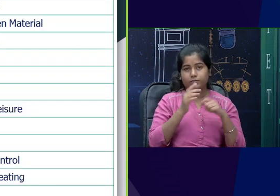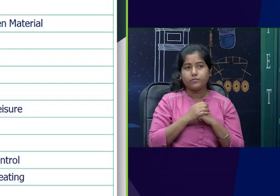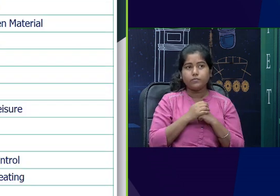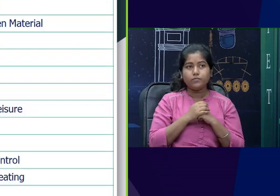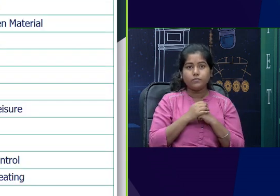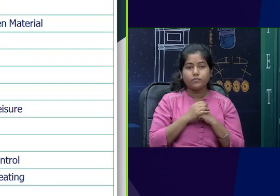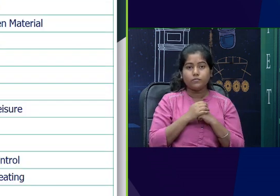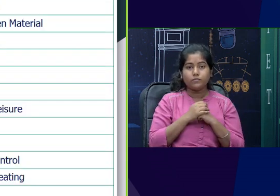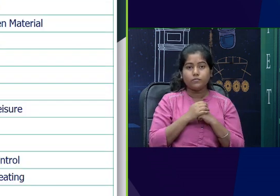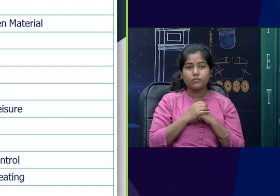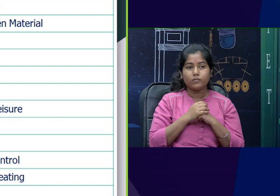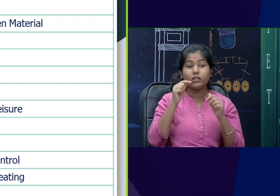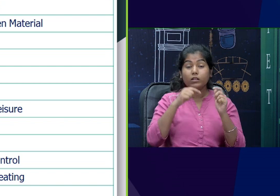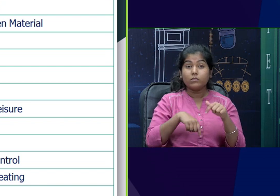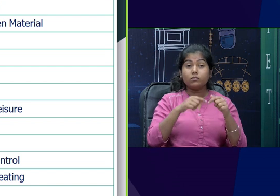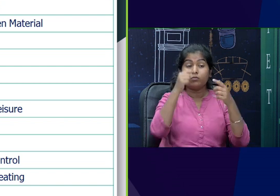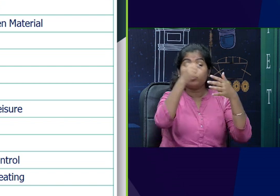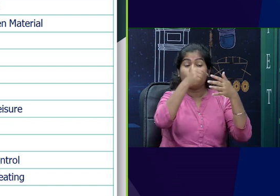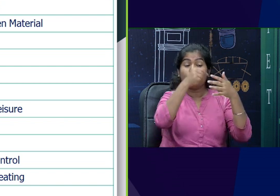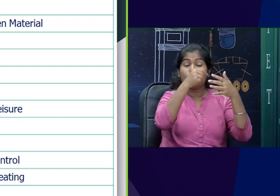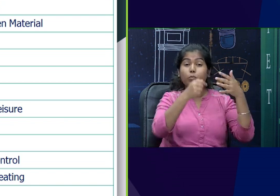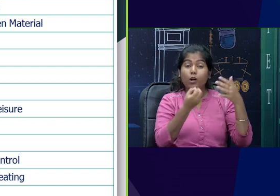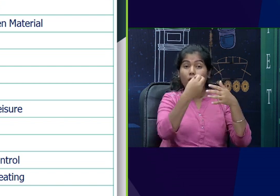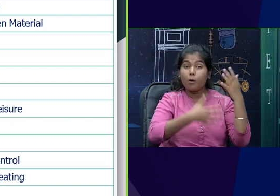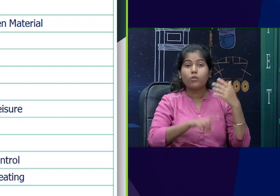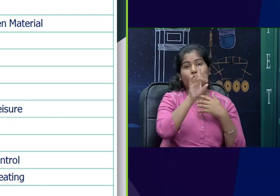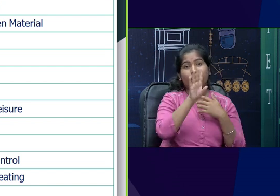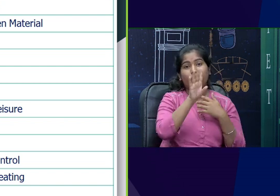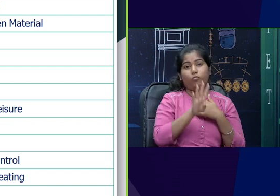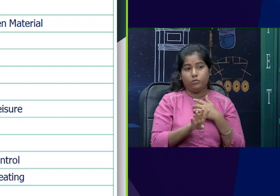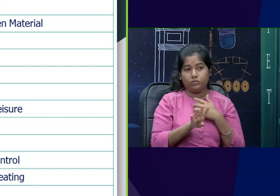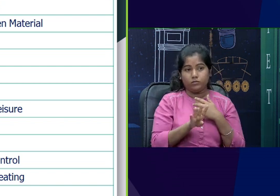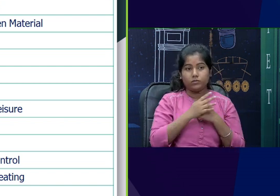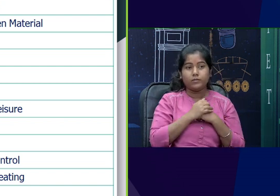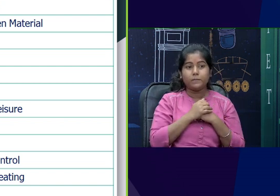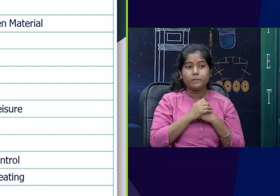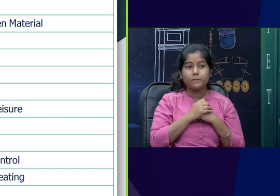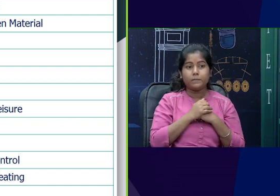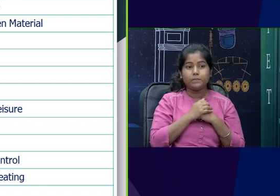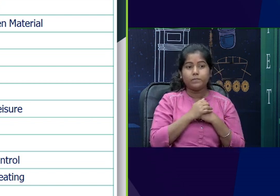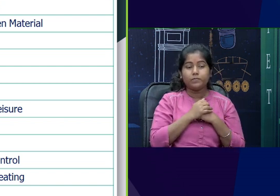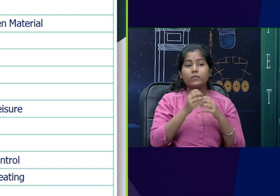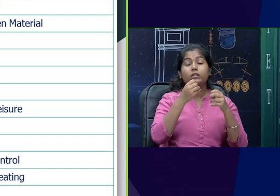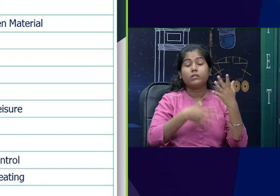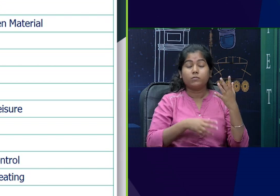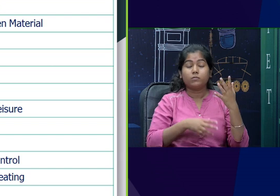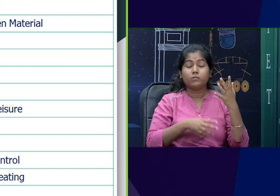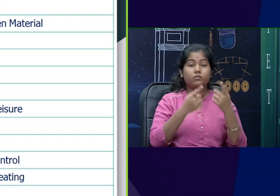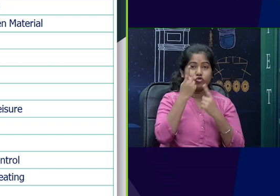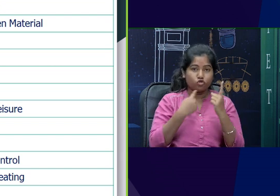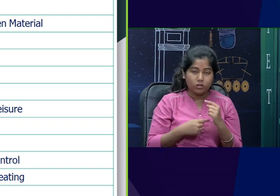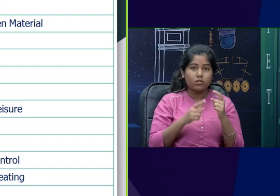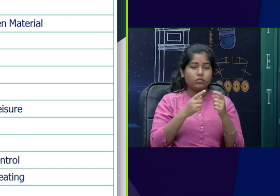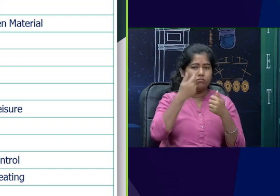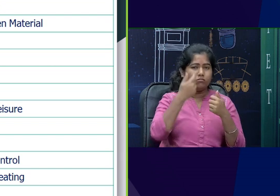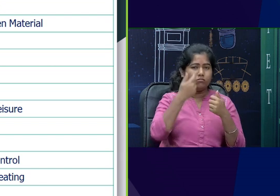इसमें 14 एरिया दिए गए हैं, वेटी ज़्यादातर हम इस को यूज करते हैं इस स्क्रीनिंग टेस्ट के लिए बच्चे